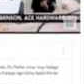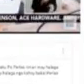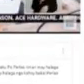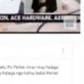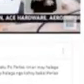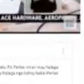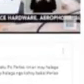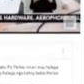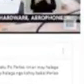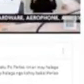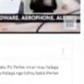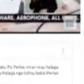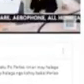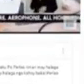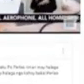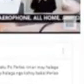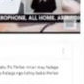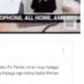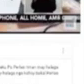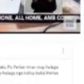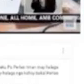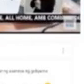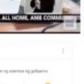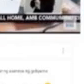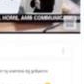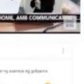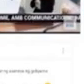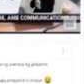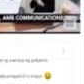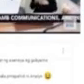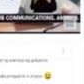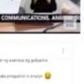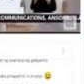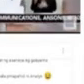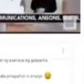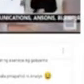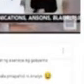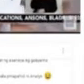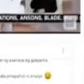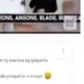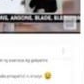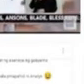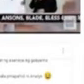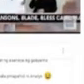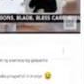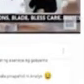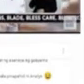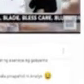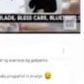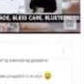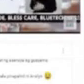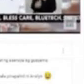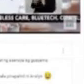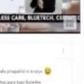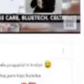nasaan na si Kataroha na inireport na nawawala matapos ang headcount sa Bilibid noong July 15. Sabi ng DOJ at ng Bureau of